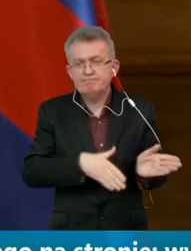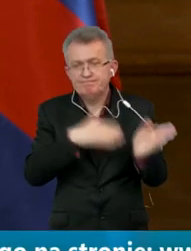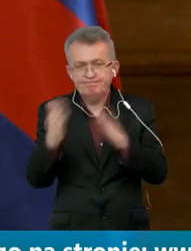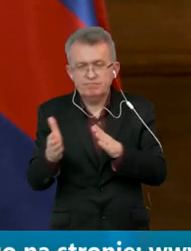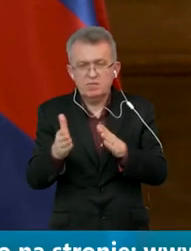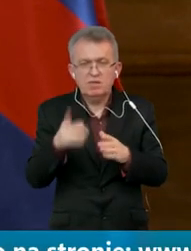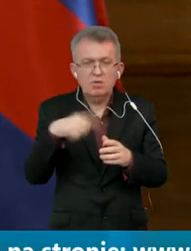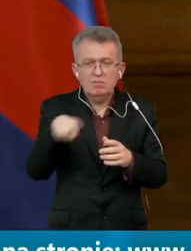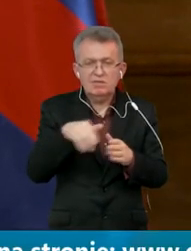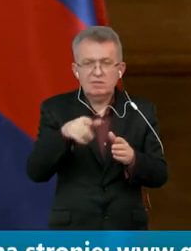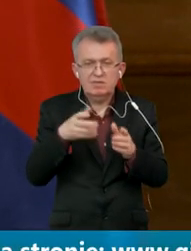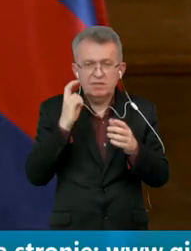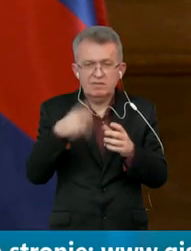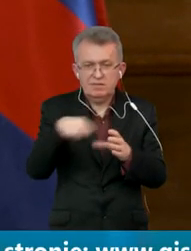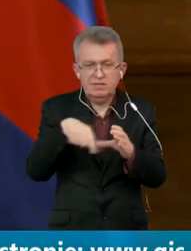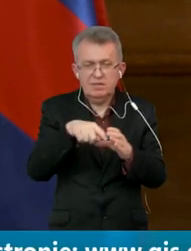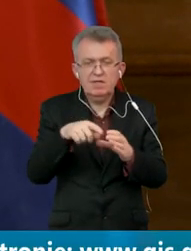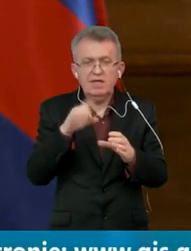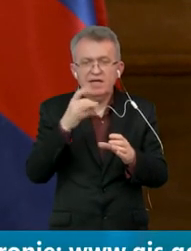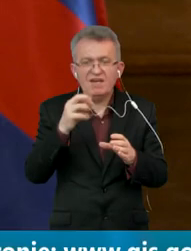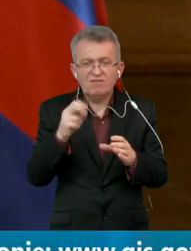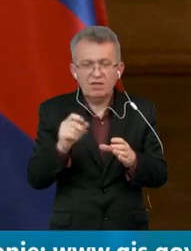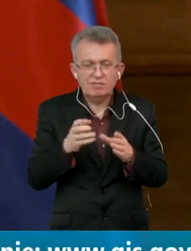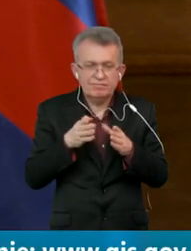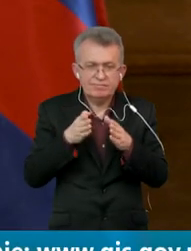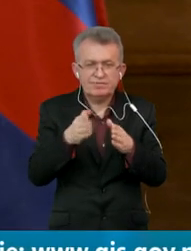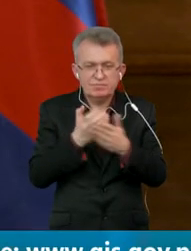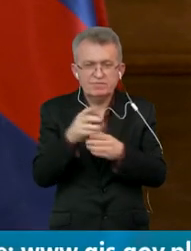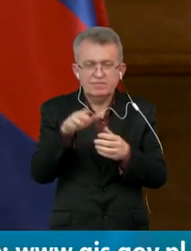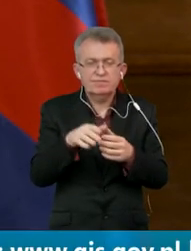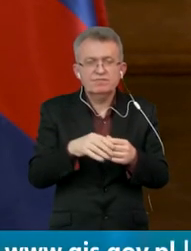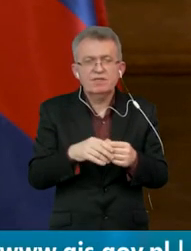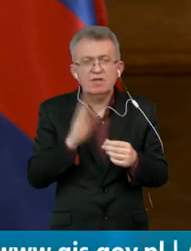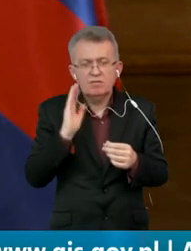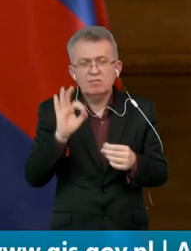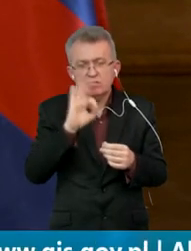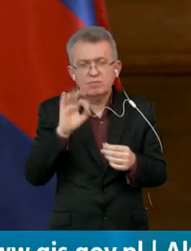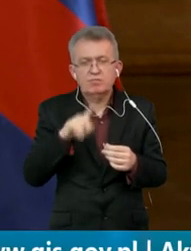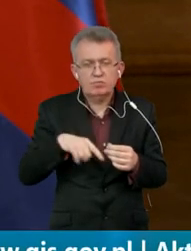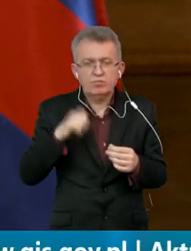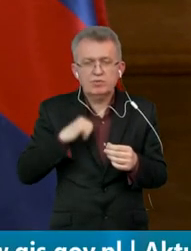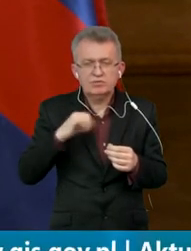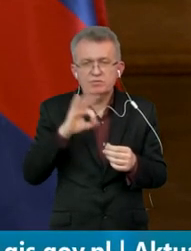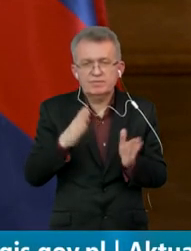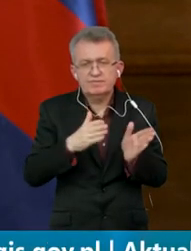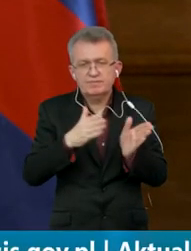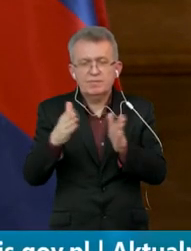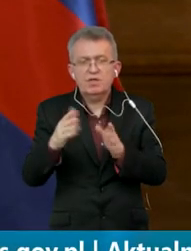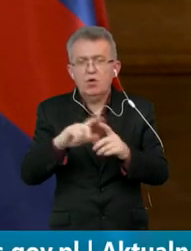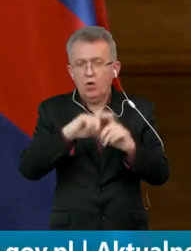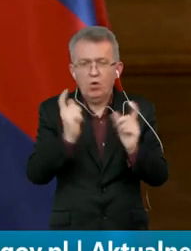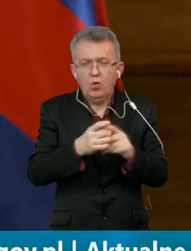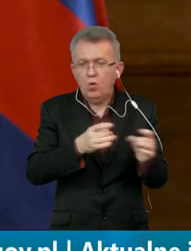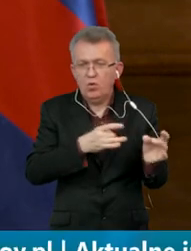kierunku pętli przy Stoczni Gryfia, więc no na wszystko musi przyjść niestety czas. Nie możemy wszystkiego